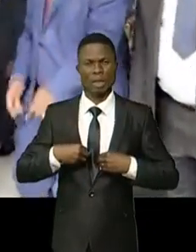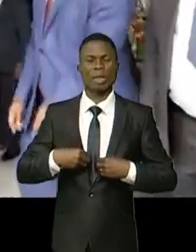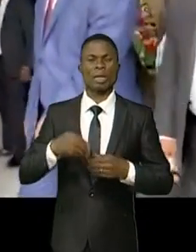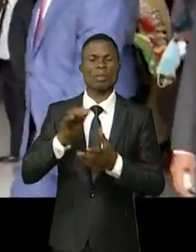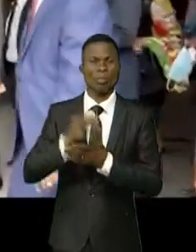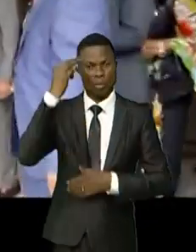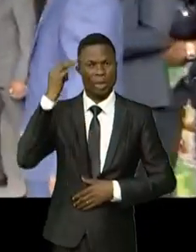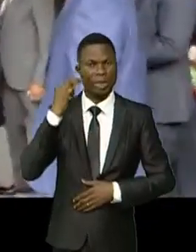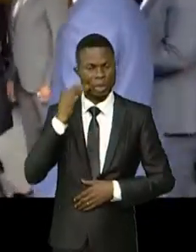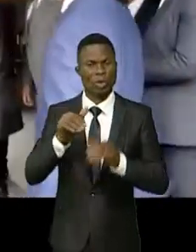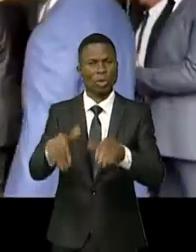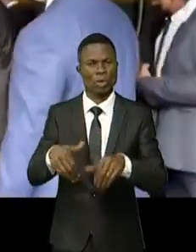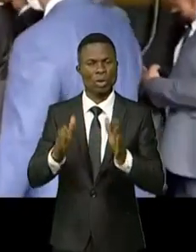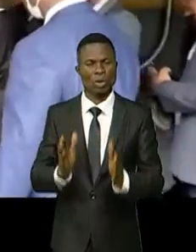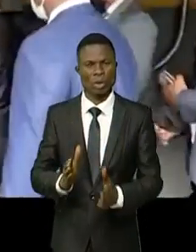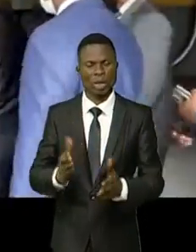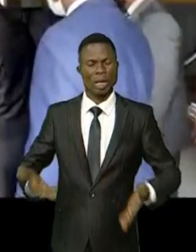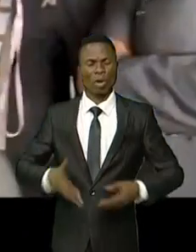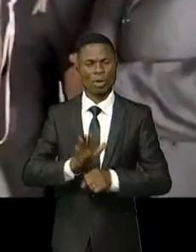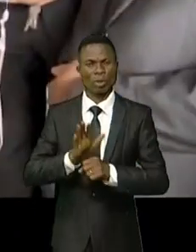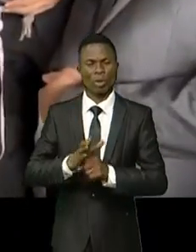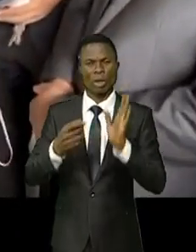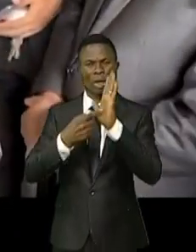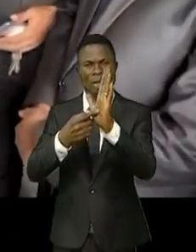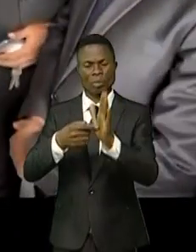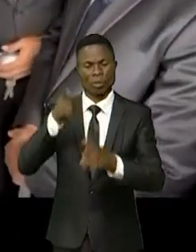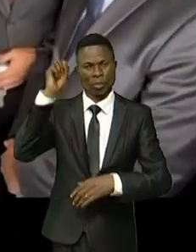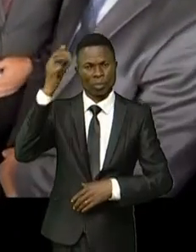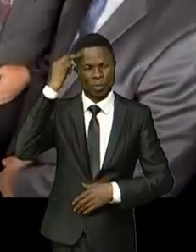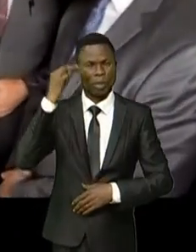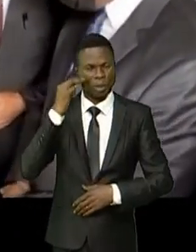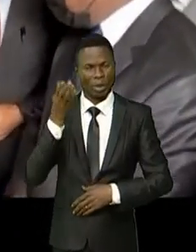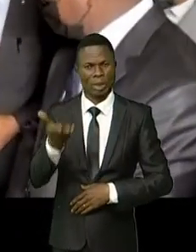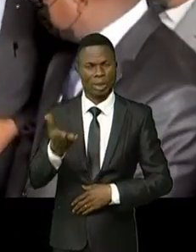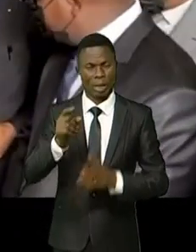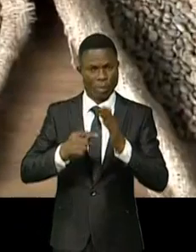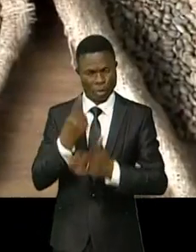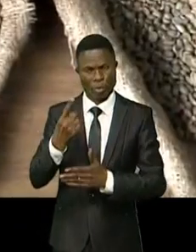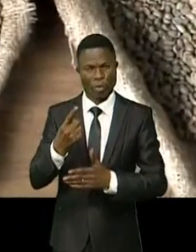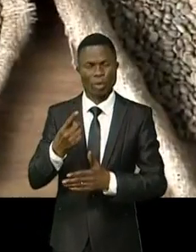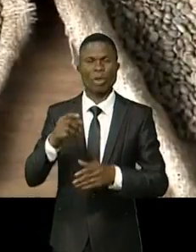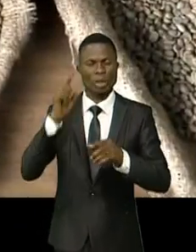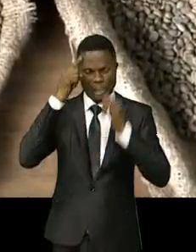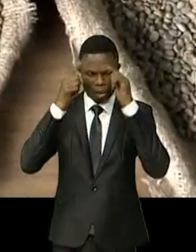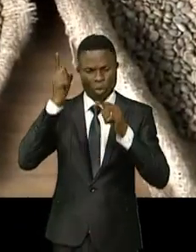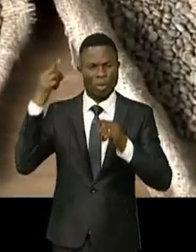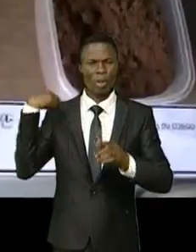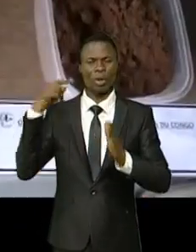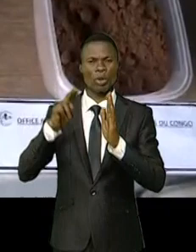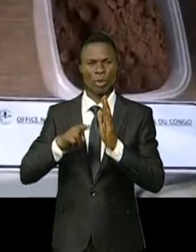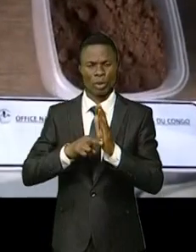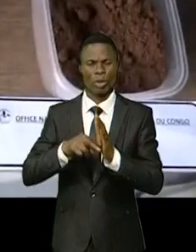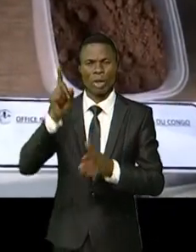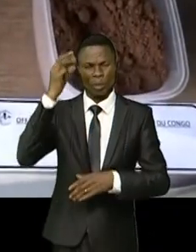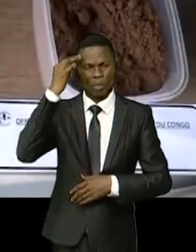Nzinga, ministre de l'Agriculture, qui a salué la présence du Premier ministre à l'ONAPAC, une première. Le souci du chef de l'exécutif national,